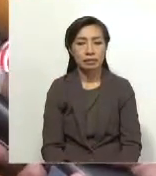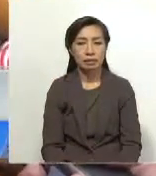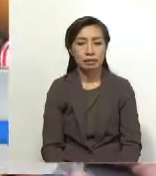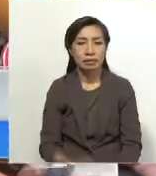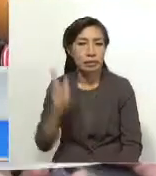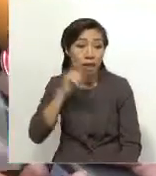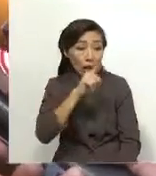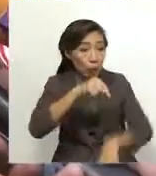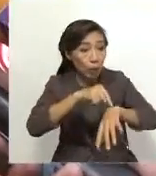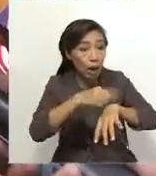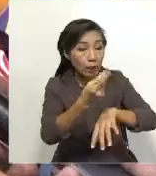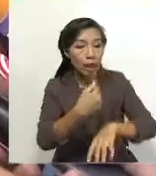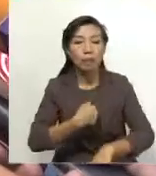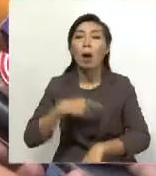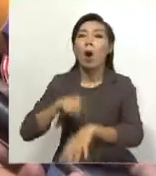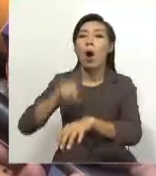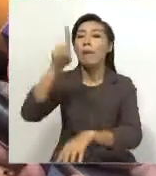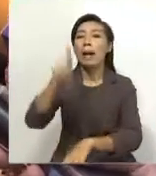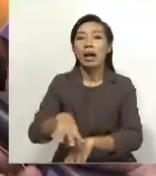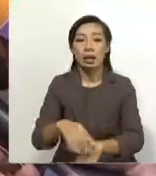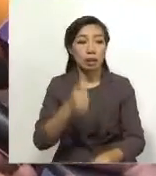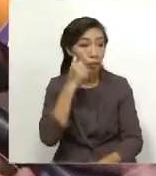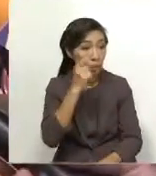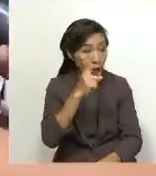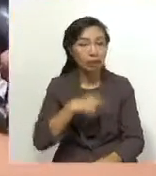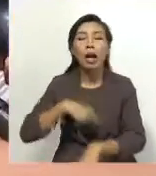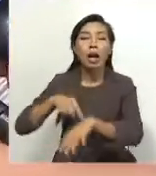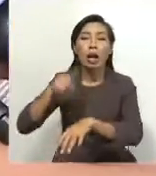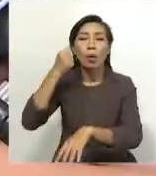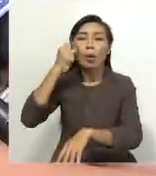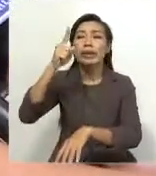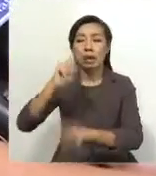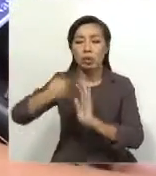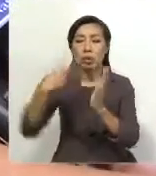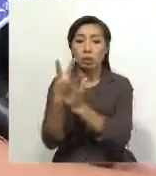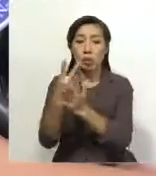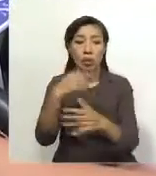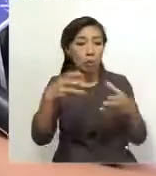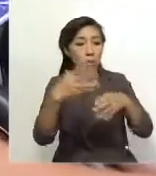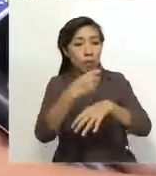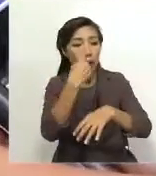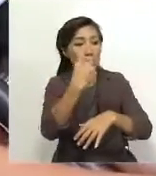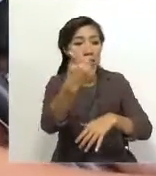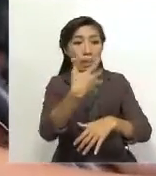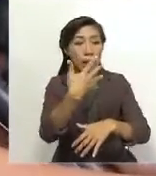ฮะบ่าย วันเดียว 2ชั่วโมงไม่มาก็ไม่มา จะส่งผลอะไร